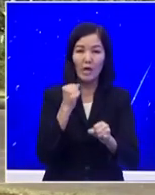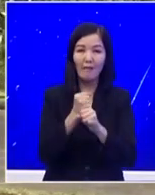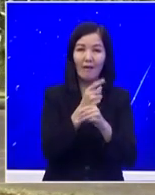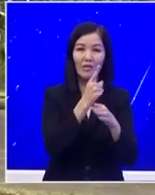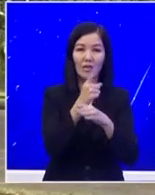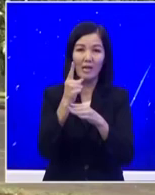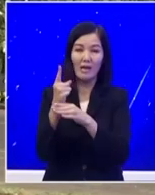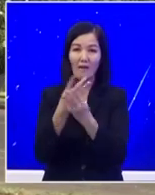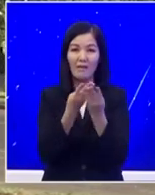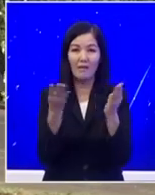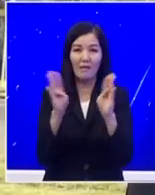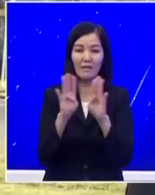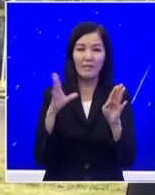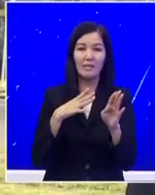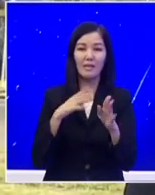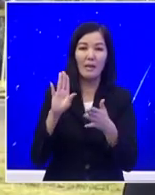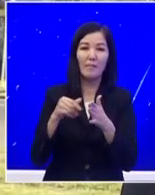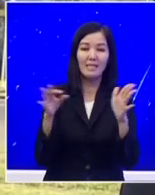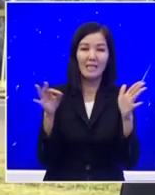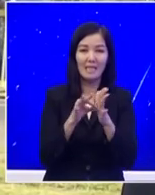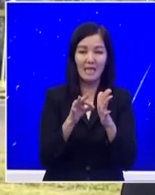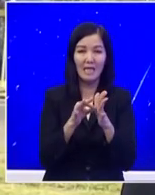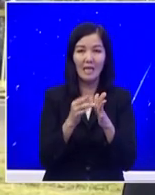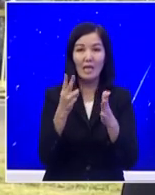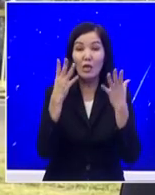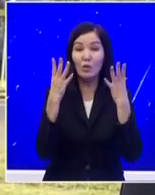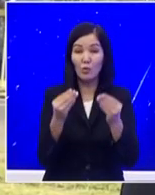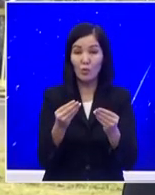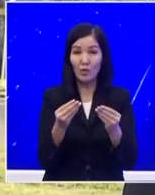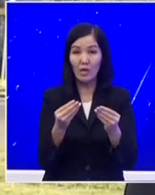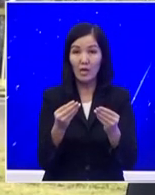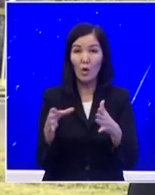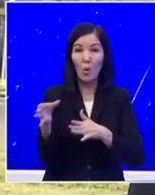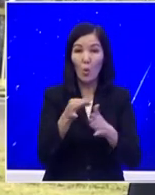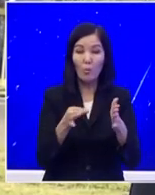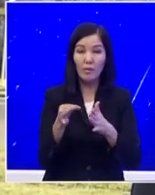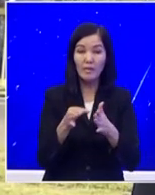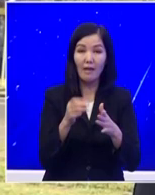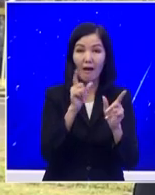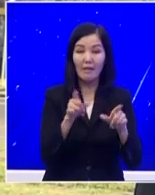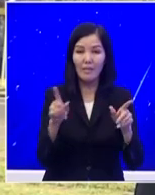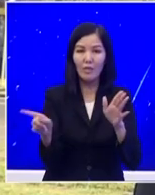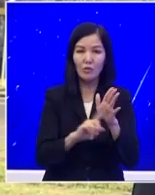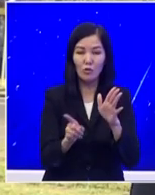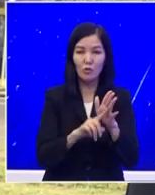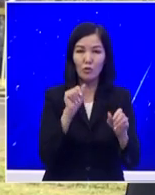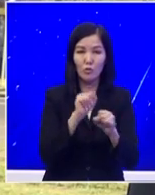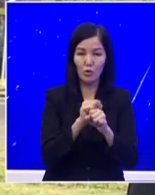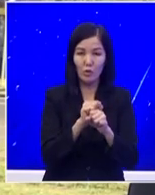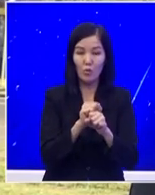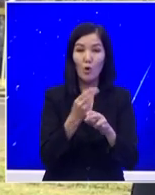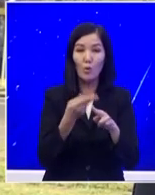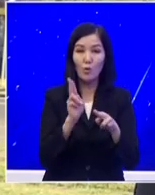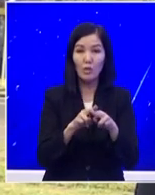шаралары енгізіледі. Бұның шараның басты мақсаты 2 күн ішінде облыстағы азаматтардың жүріп-тұрысын тоқтату.